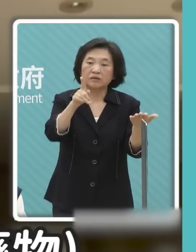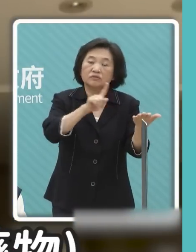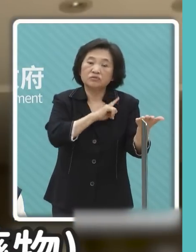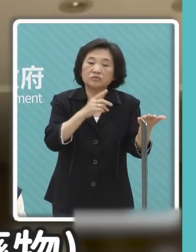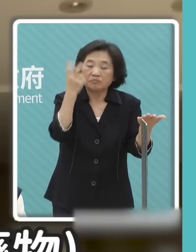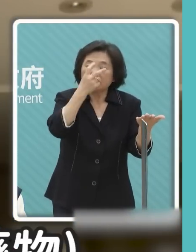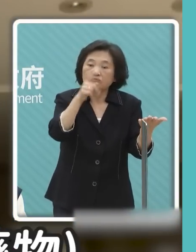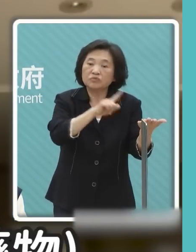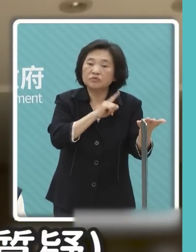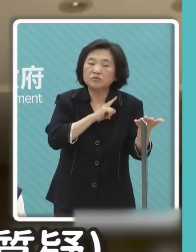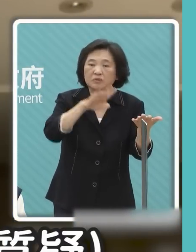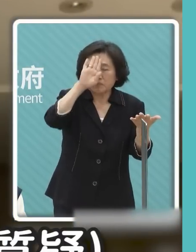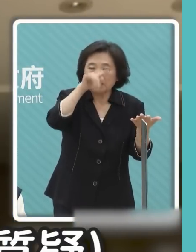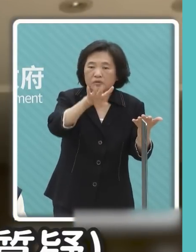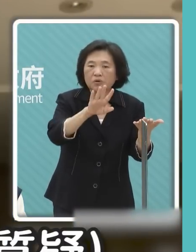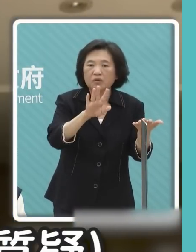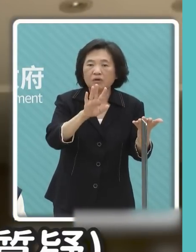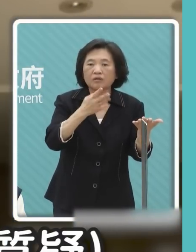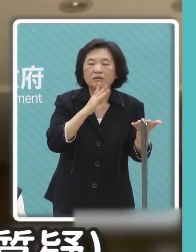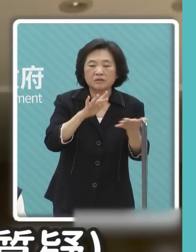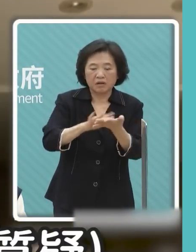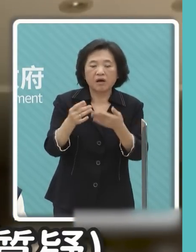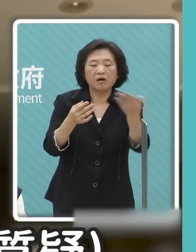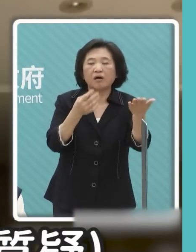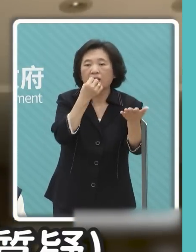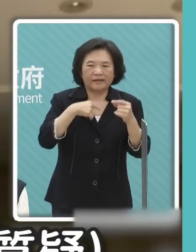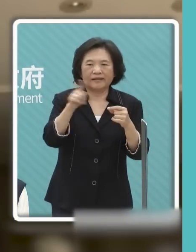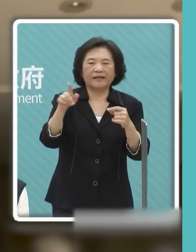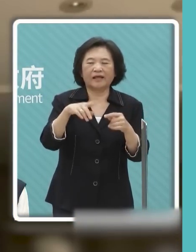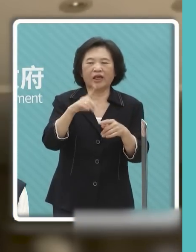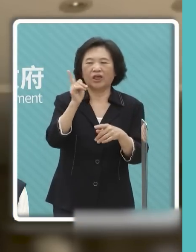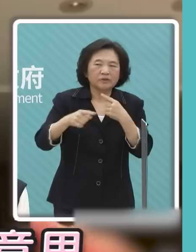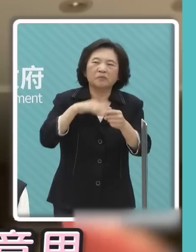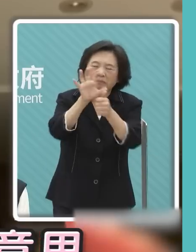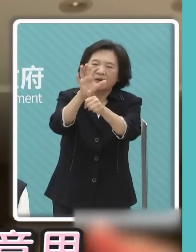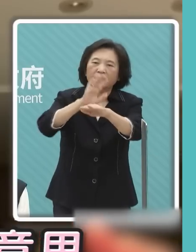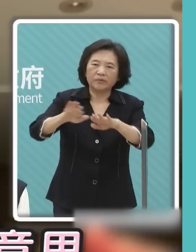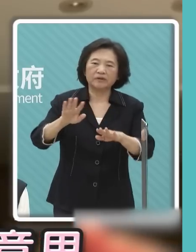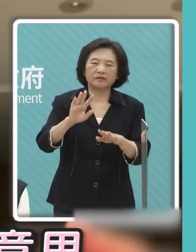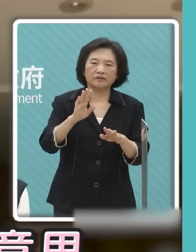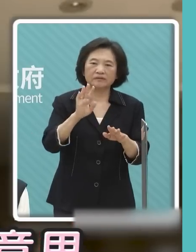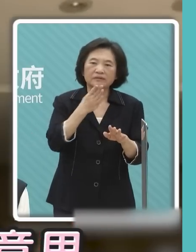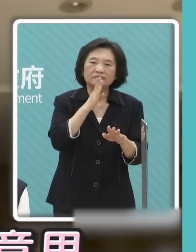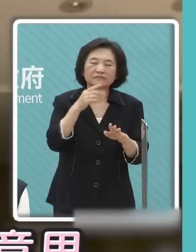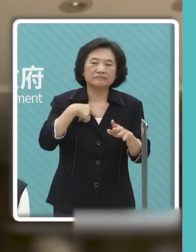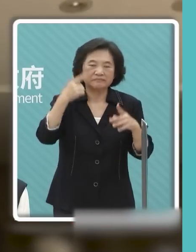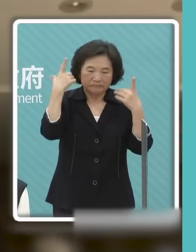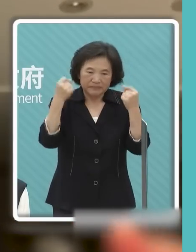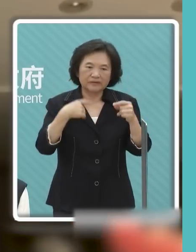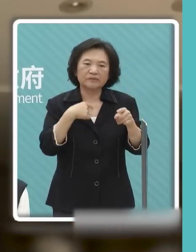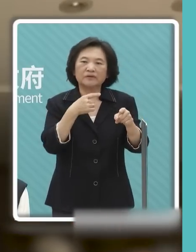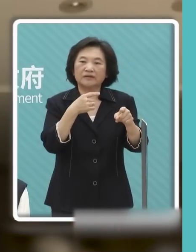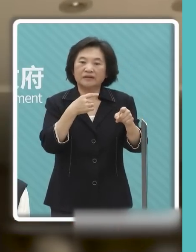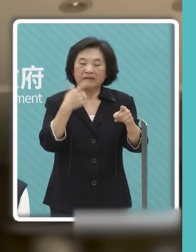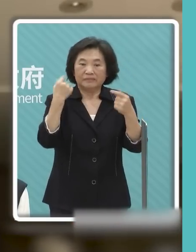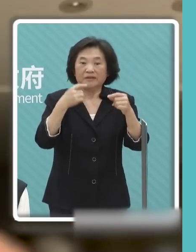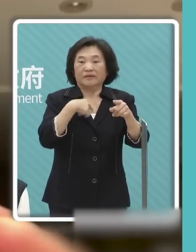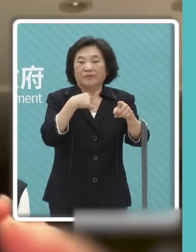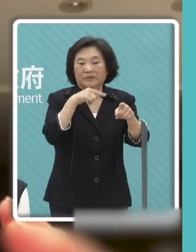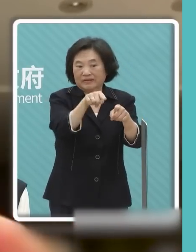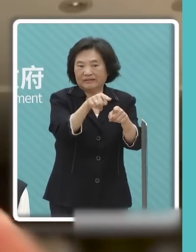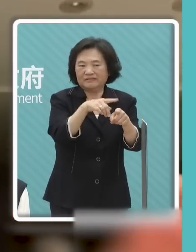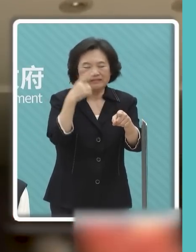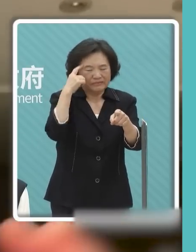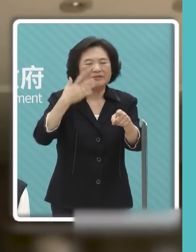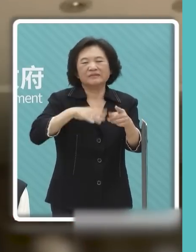抗病毒药物，那市长怎么看周玉蔻的质疑？ 我绝对不会，明明知道人家不是那个意思，或故意要去黑人家，要设计